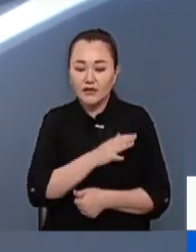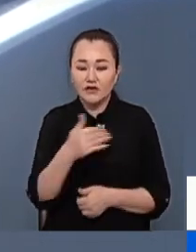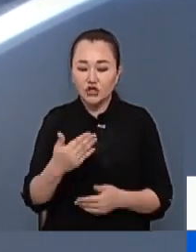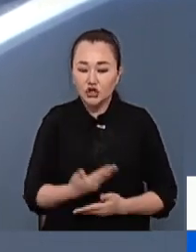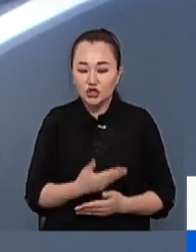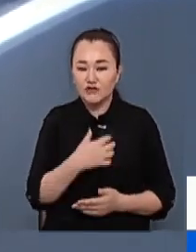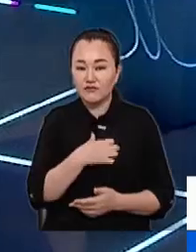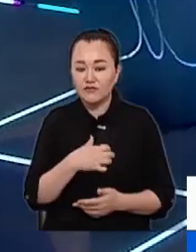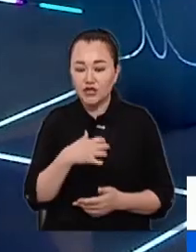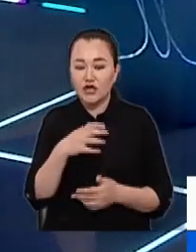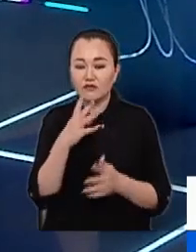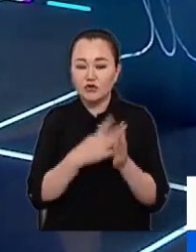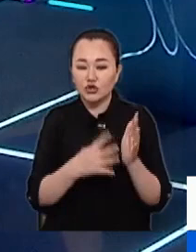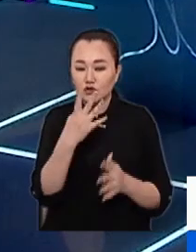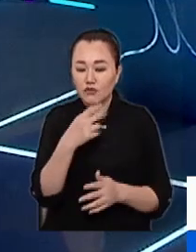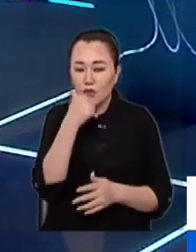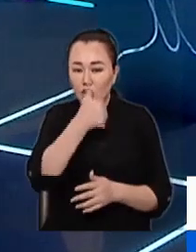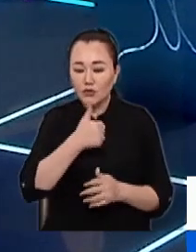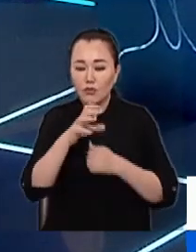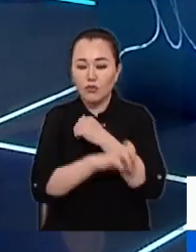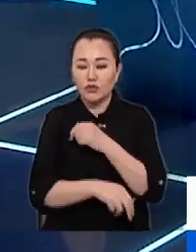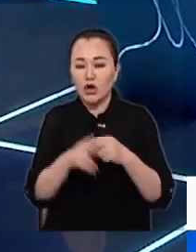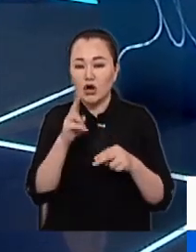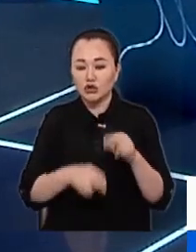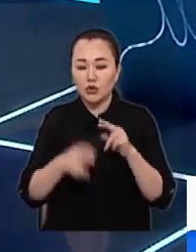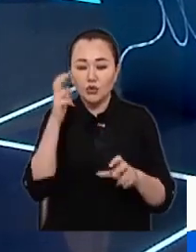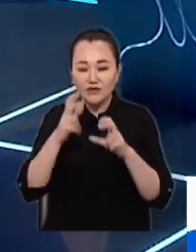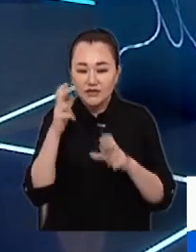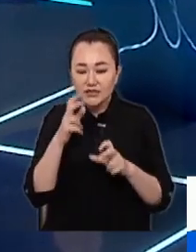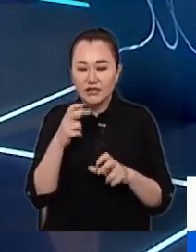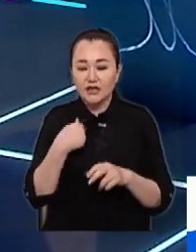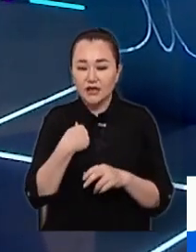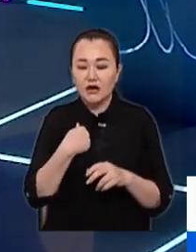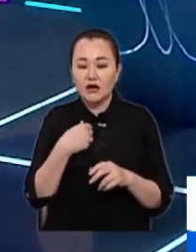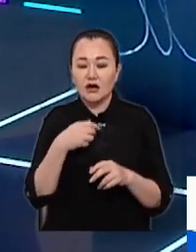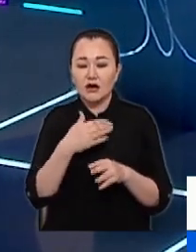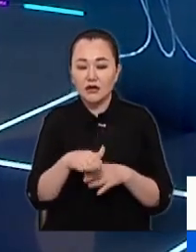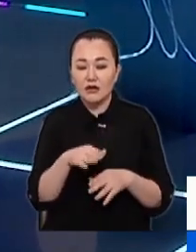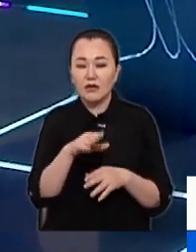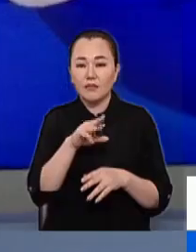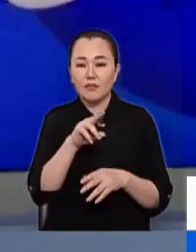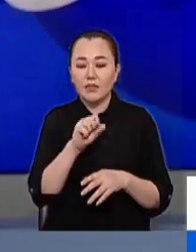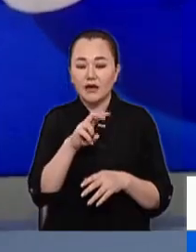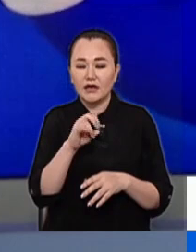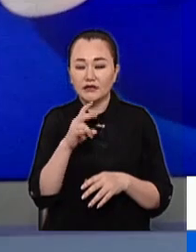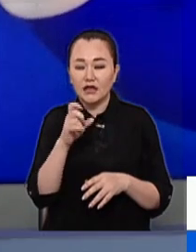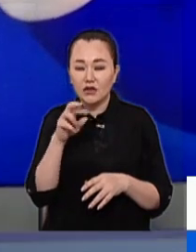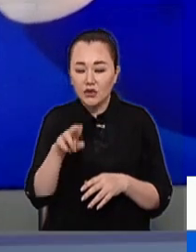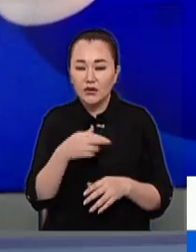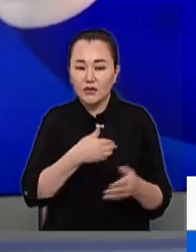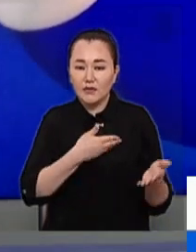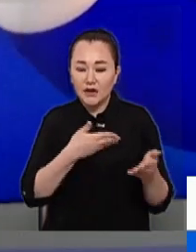31-й канал в 1994 году, после окончания университета, отделения политологии. Меня сюда